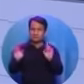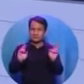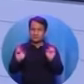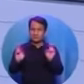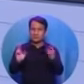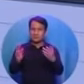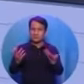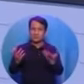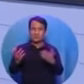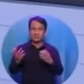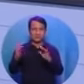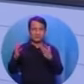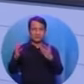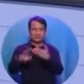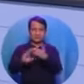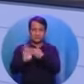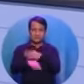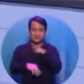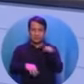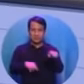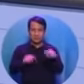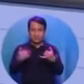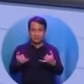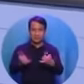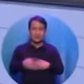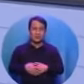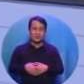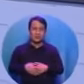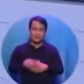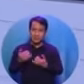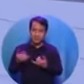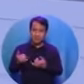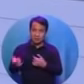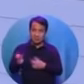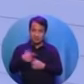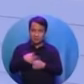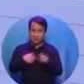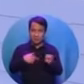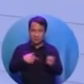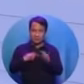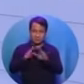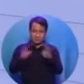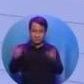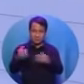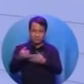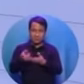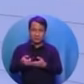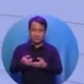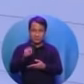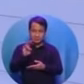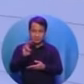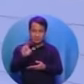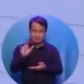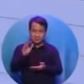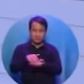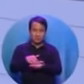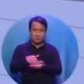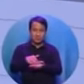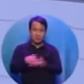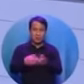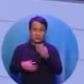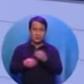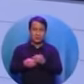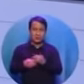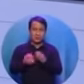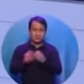At sa aming pagbabalik, eto na. Laki na to. 75,000 pesos